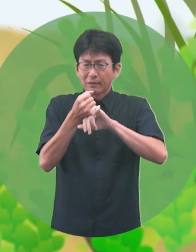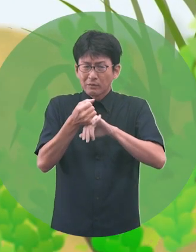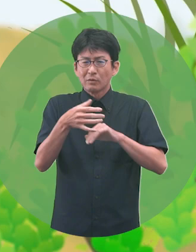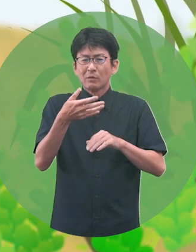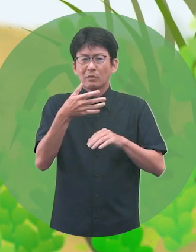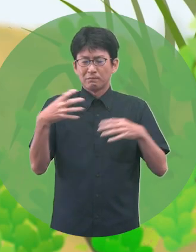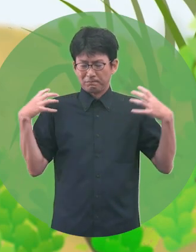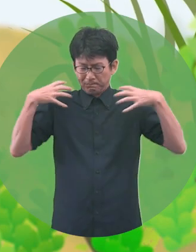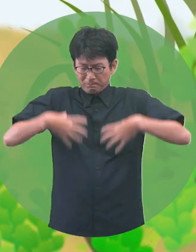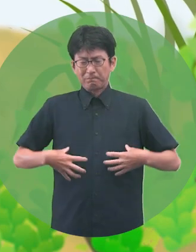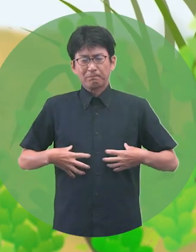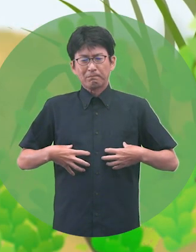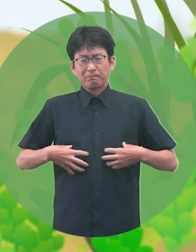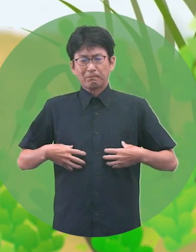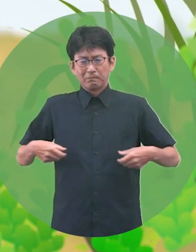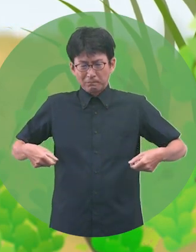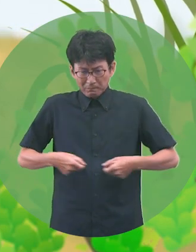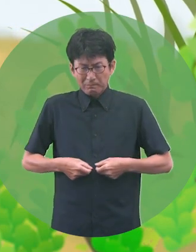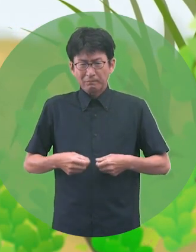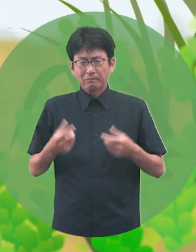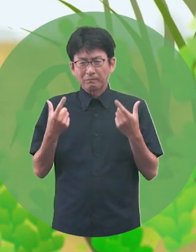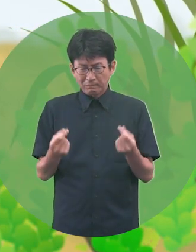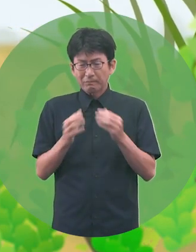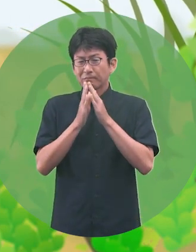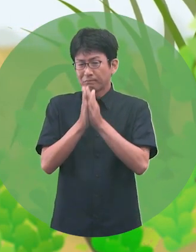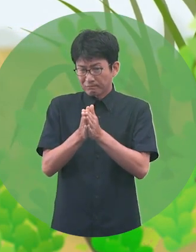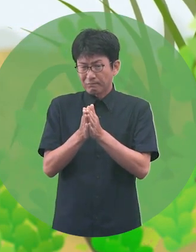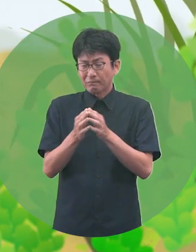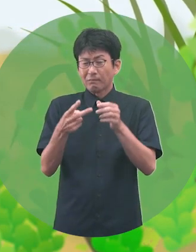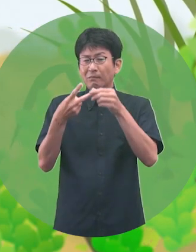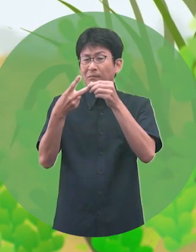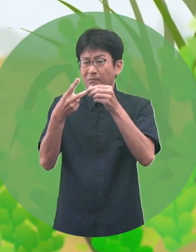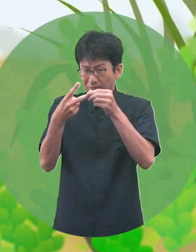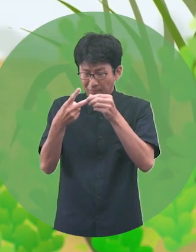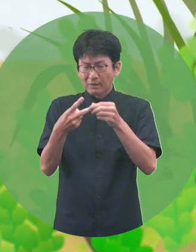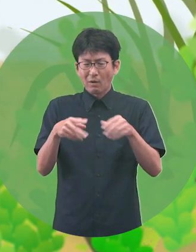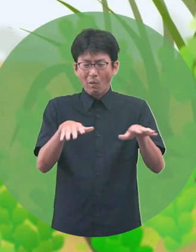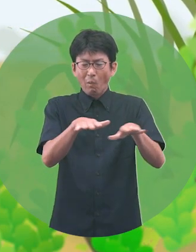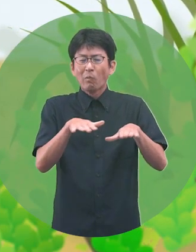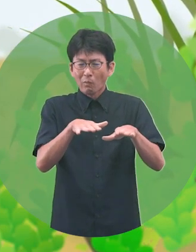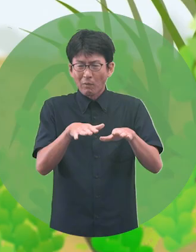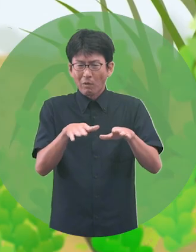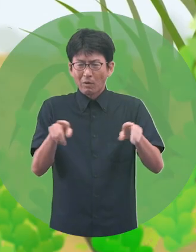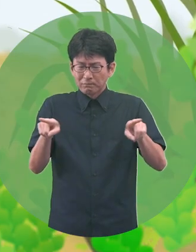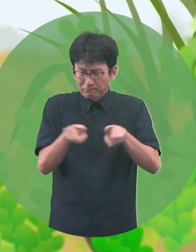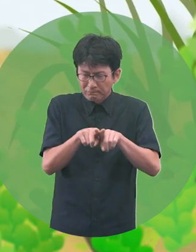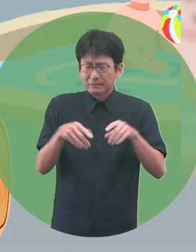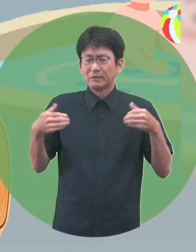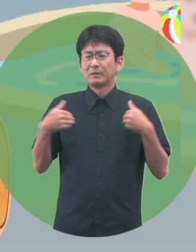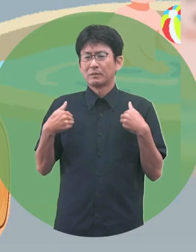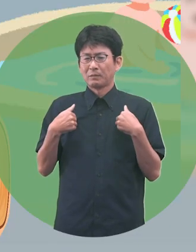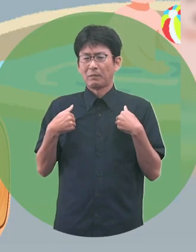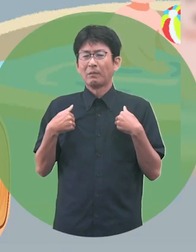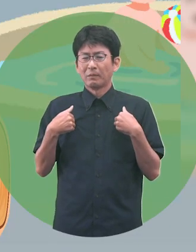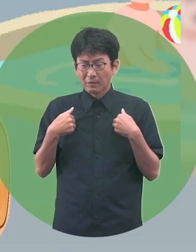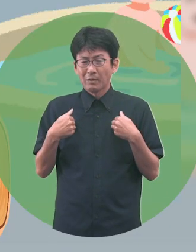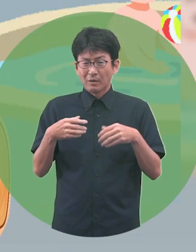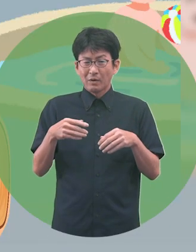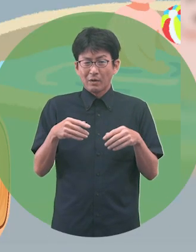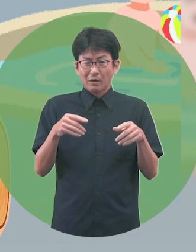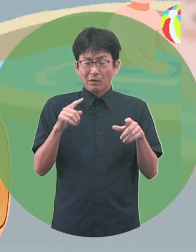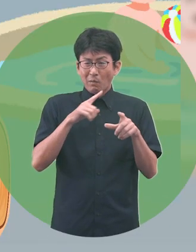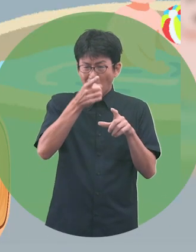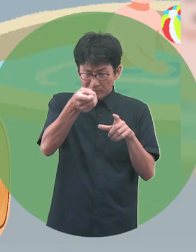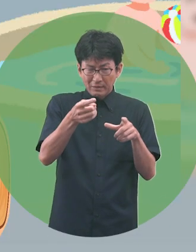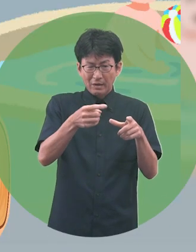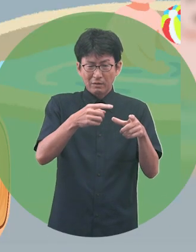着用をお願いします。 2つ目は子供から目を離さない。 屋外プールに遊